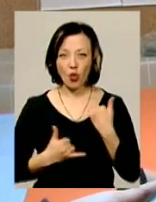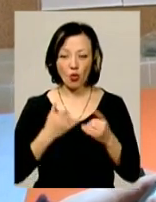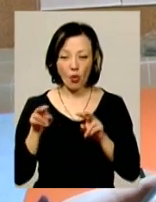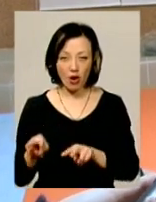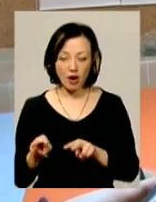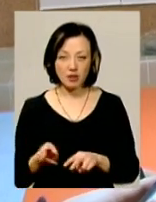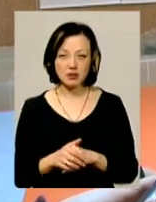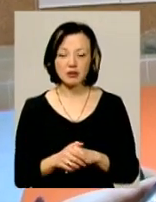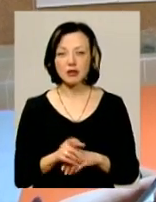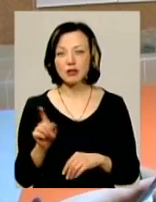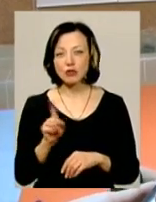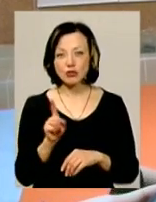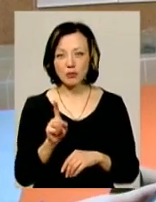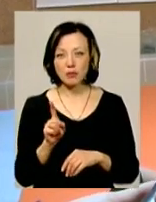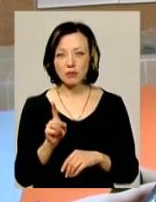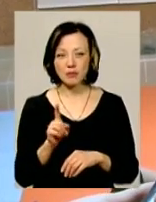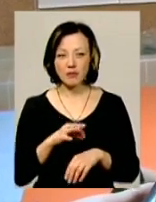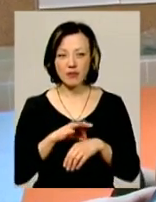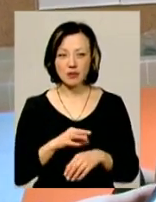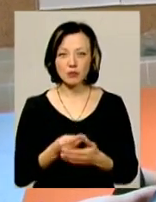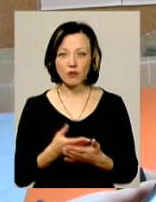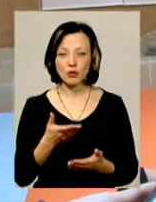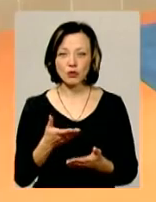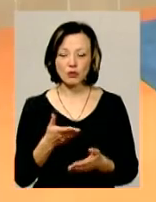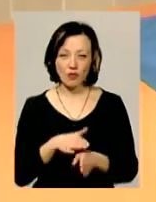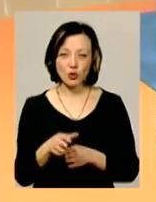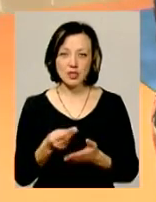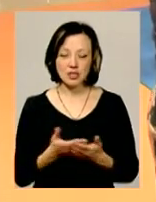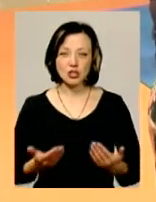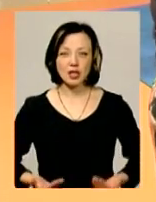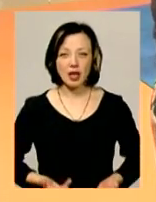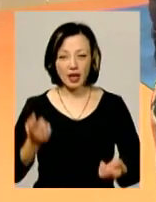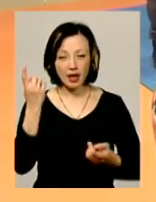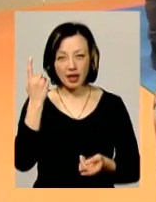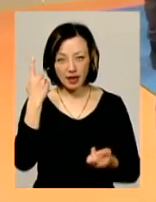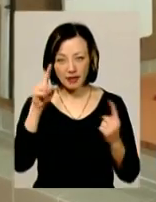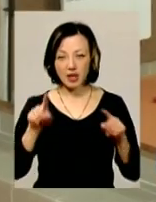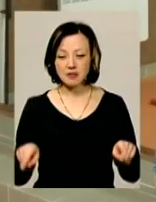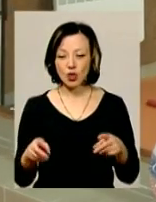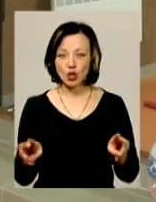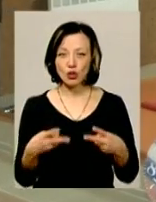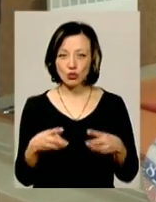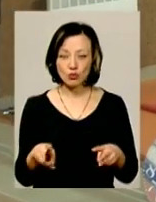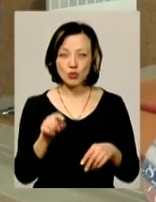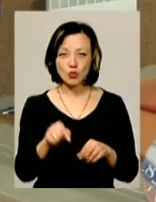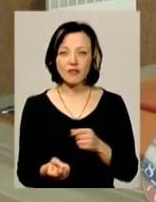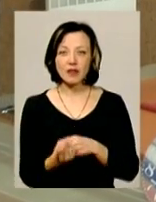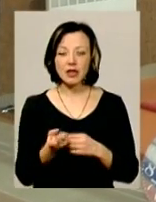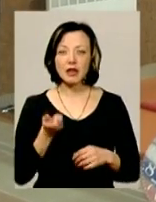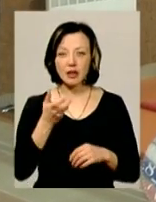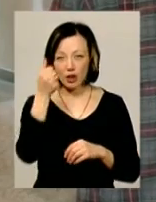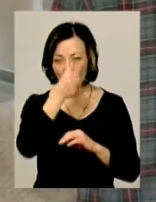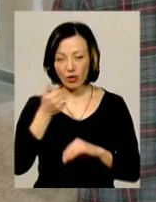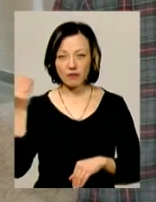догляд для того, щоб вести повноцінне життя. Ідея створити клуб поціновувачів йоги у Хесед-Бешті виникла кілька років